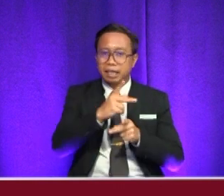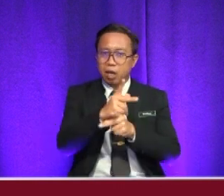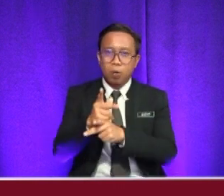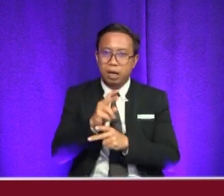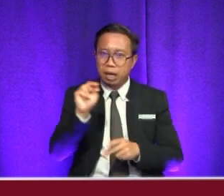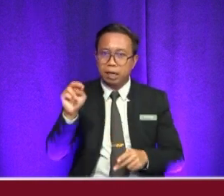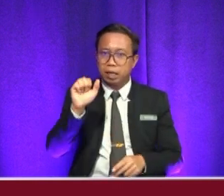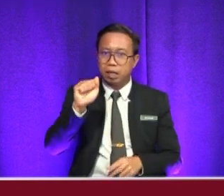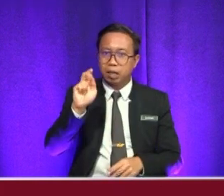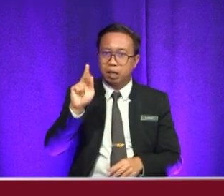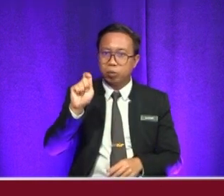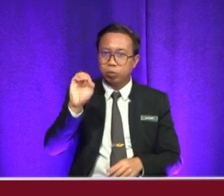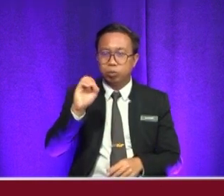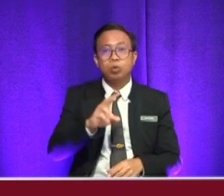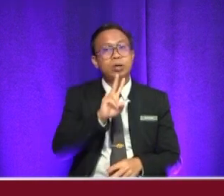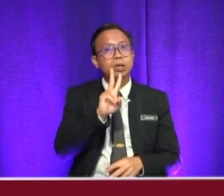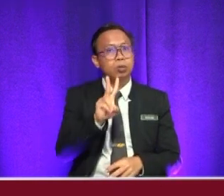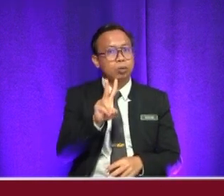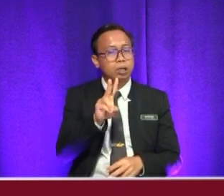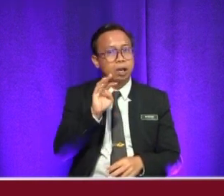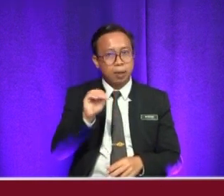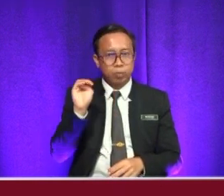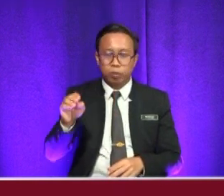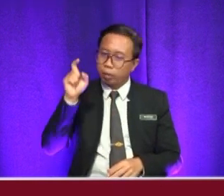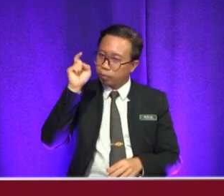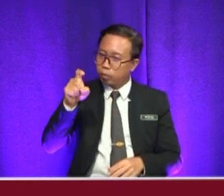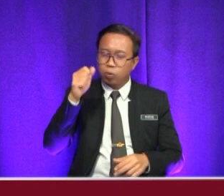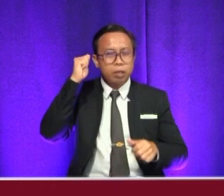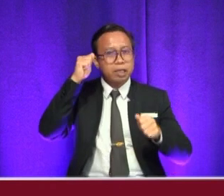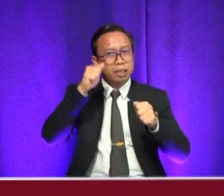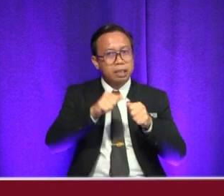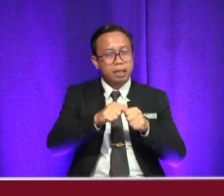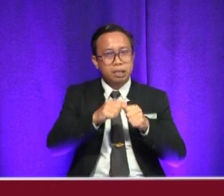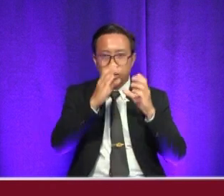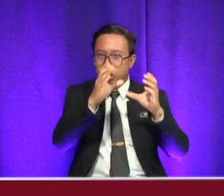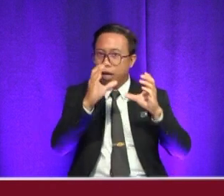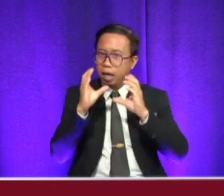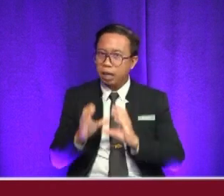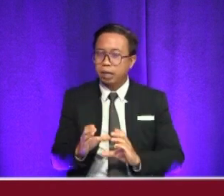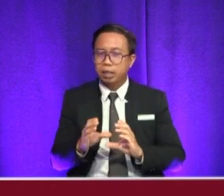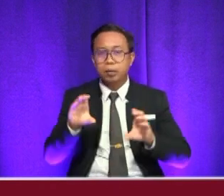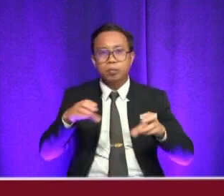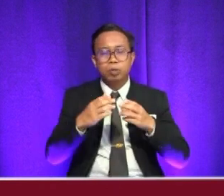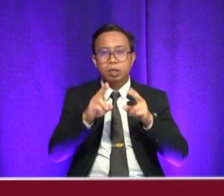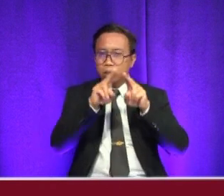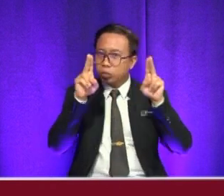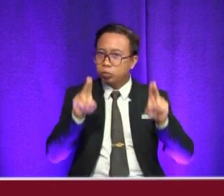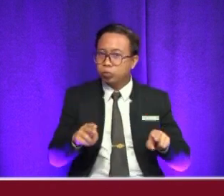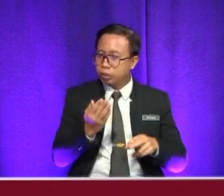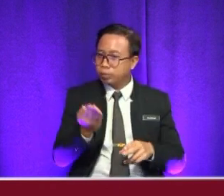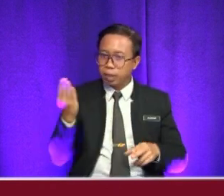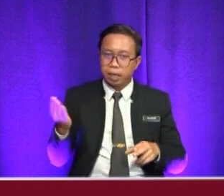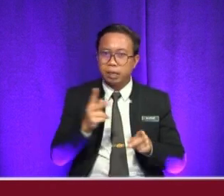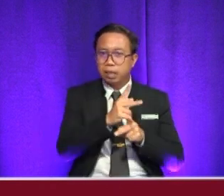Okey, dan yang kedua adalah murid perlu mengingat prosedur melakukan pengujian komponen sistem